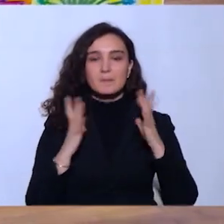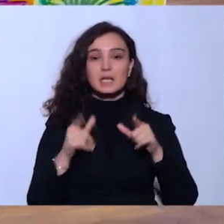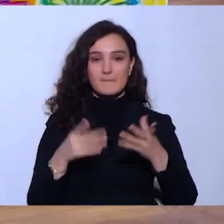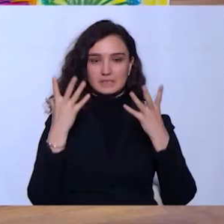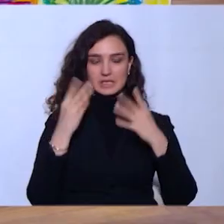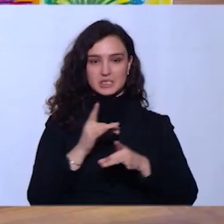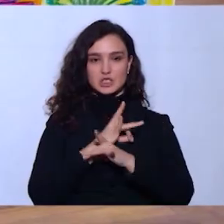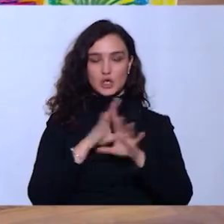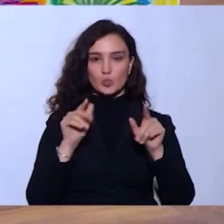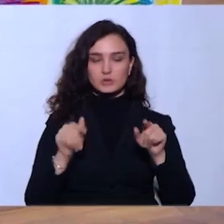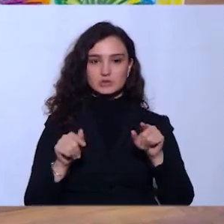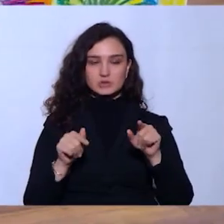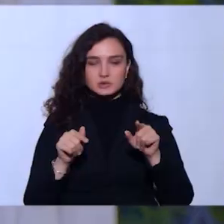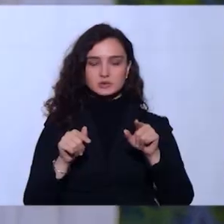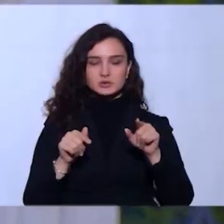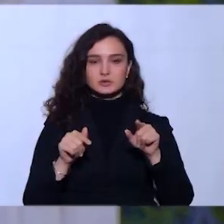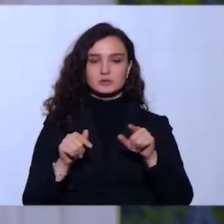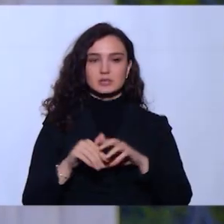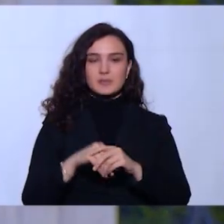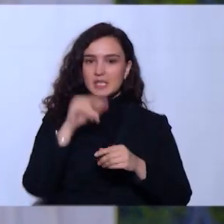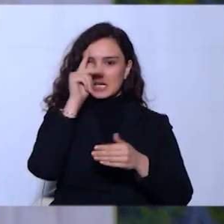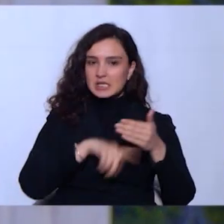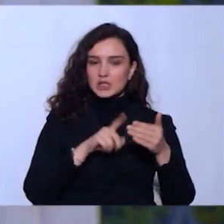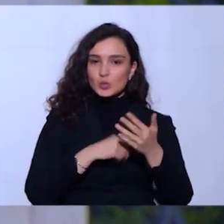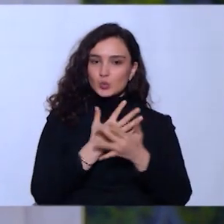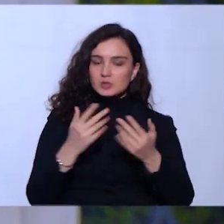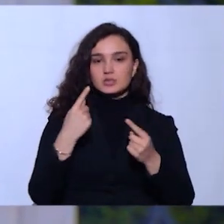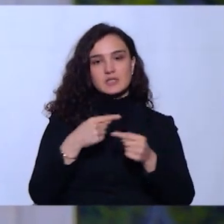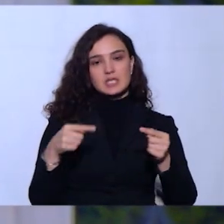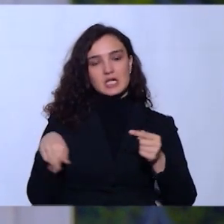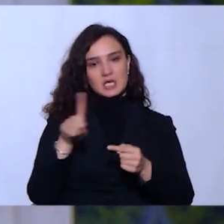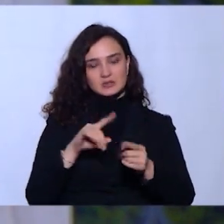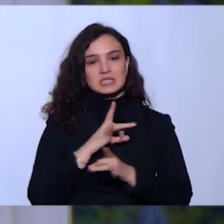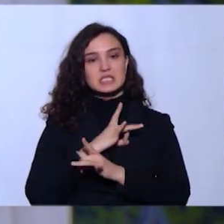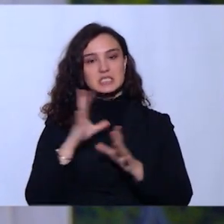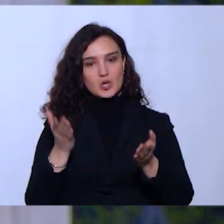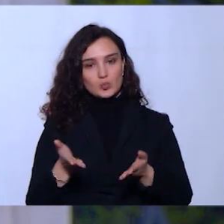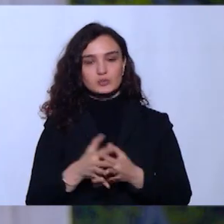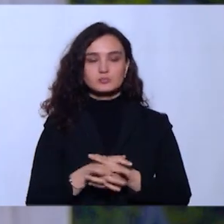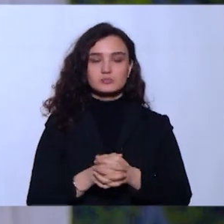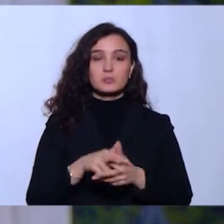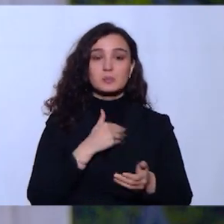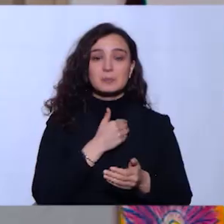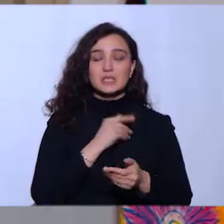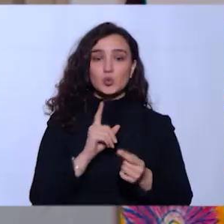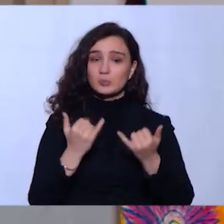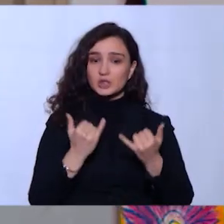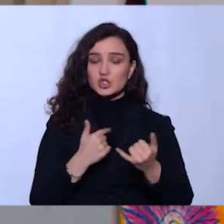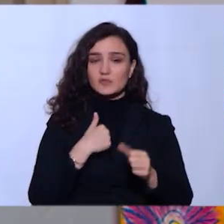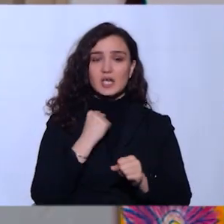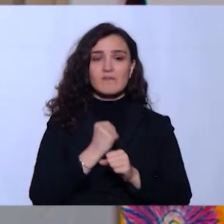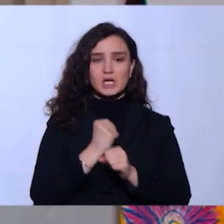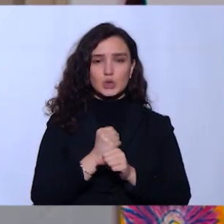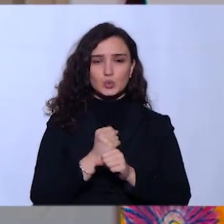ეს სხვა რელიგიის წარმომადგენლები სხვანაირად ხვდებიან ამ დღესასწაულს. მე მინდა, რომ დღეს ჩვენ